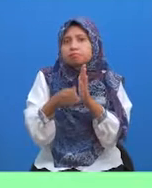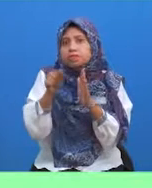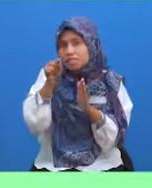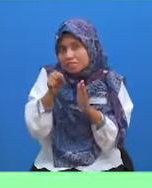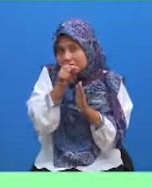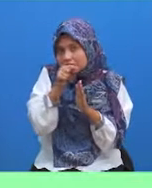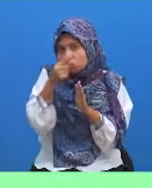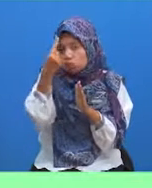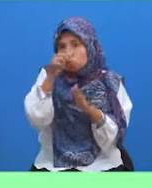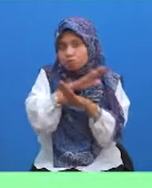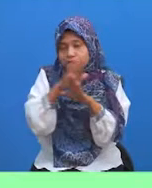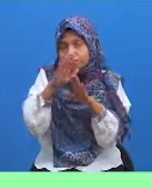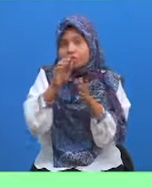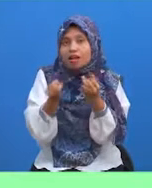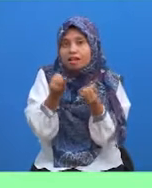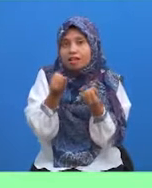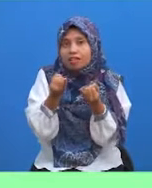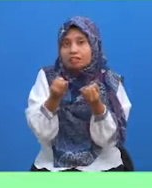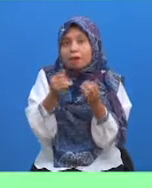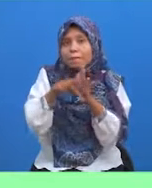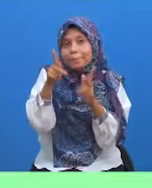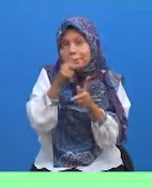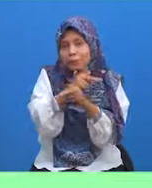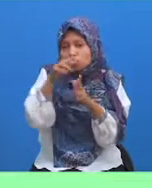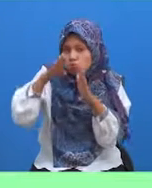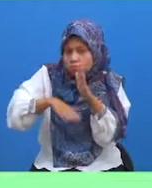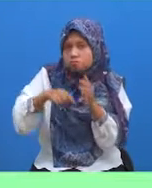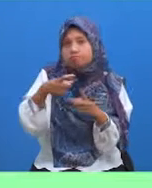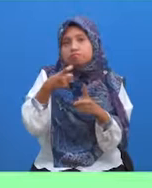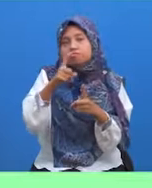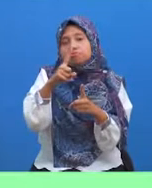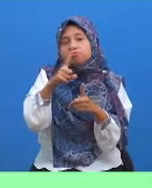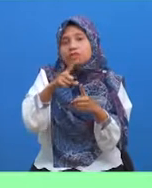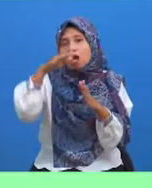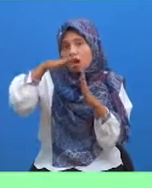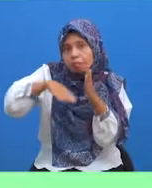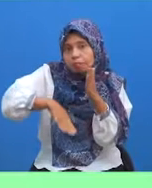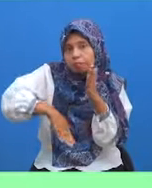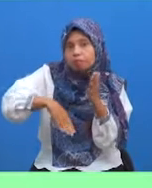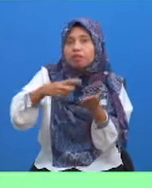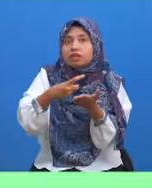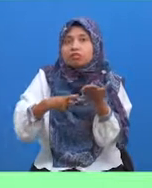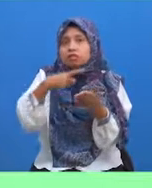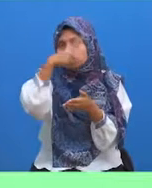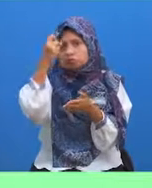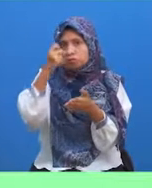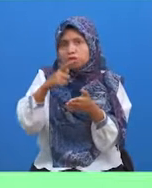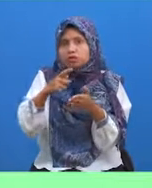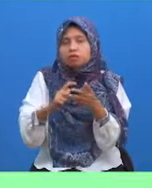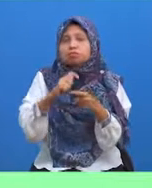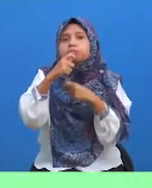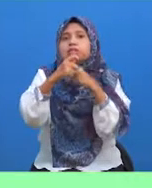permintaan ta Anjay apabila Bekali kurang daripada satu penerjun dan harga akan menyebabkan peningkatan